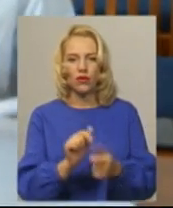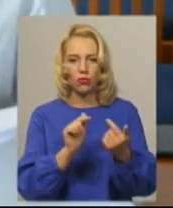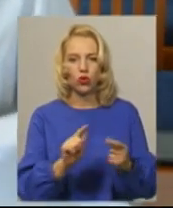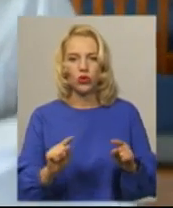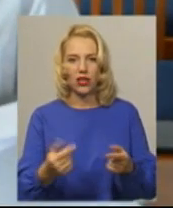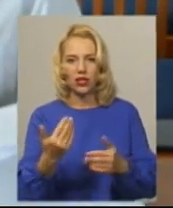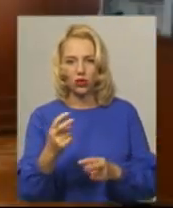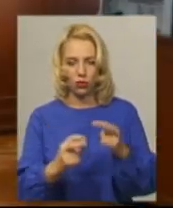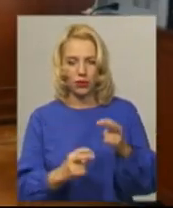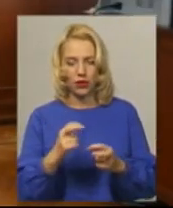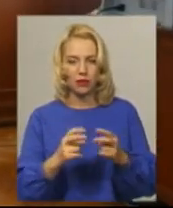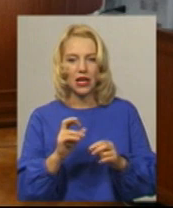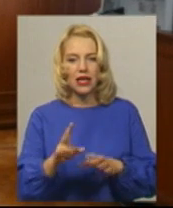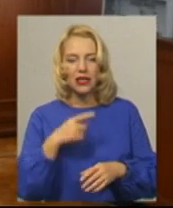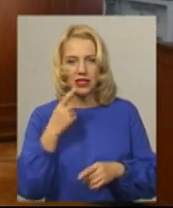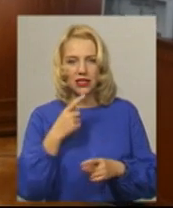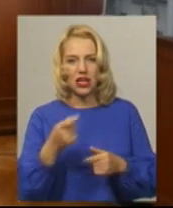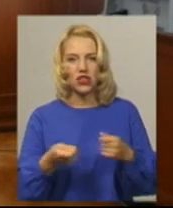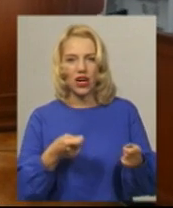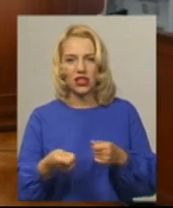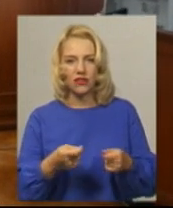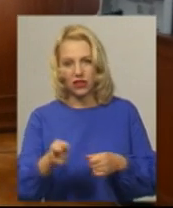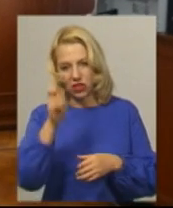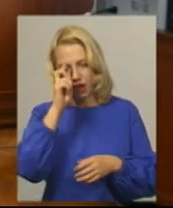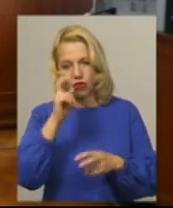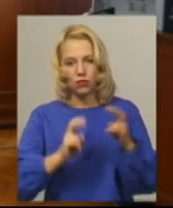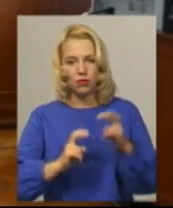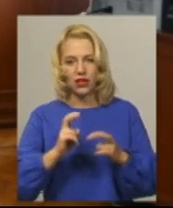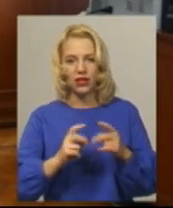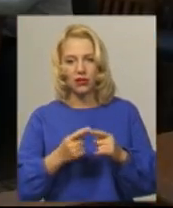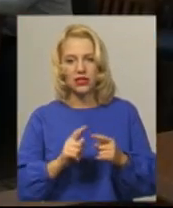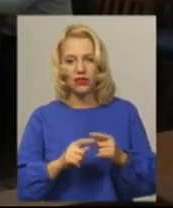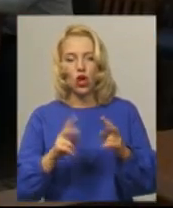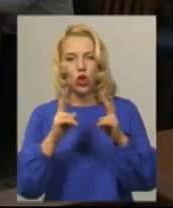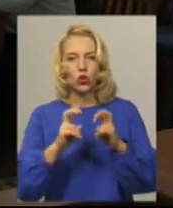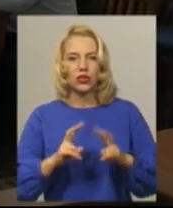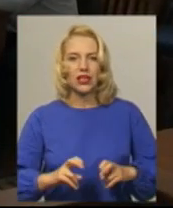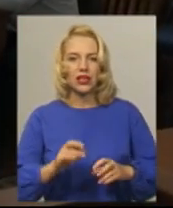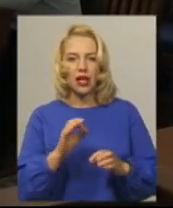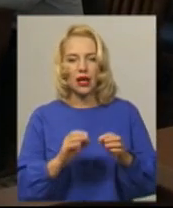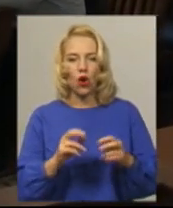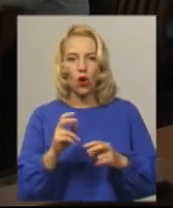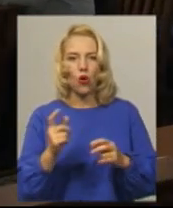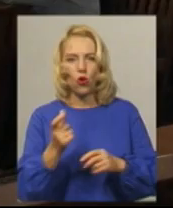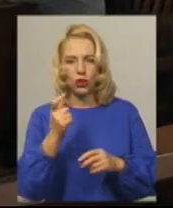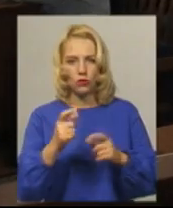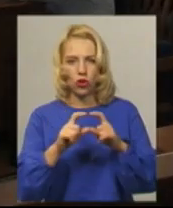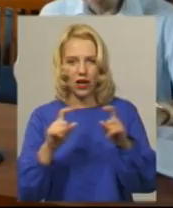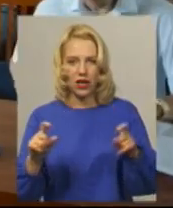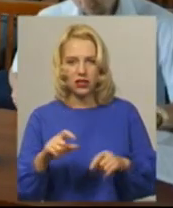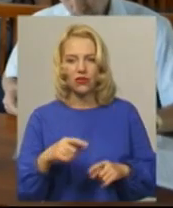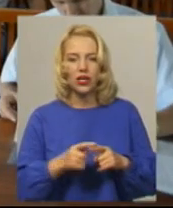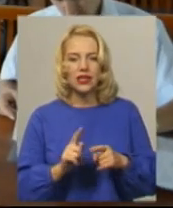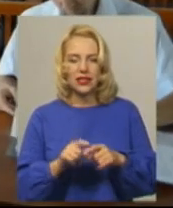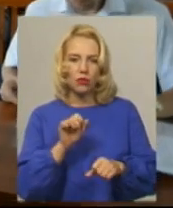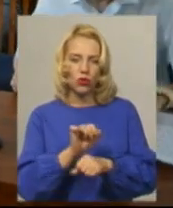їхнього підприємства. Як зазначає керівник державного підприємства, дослідне господарство Проскурівка Євгеній Добрянський, це блокує рух